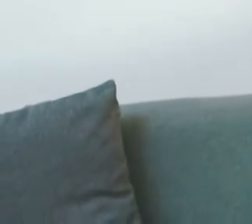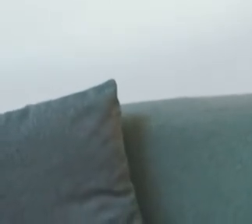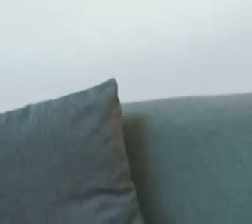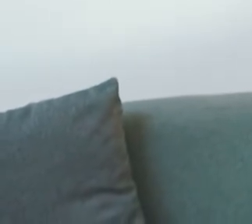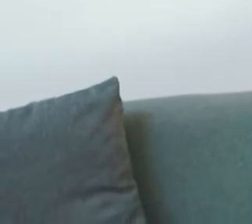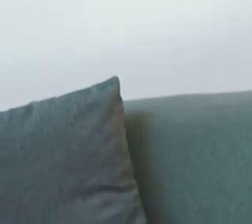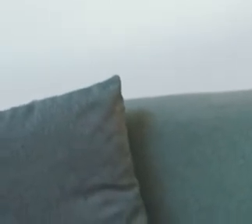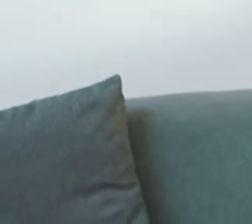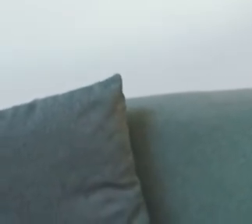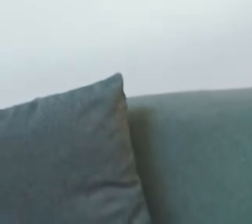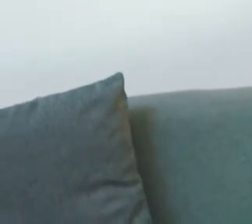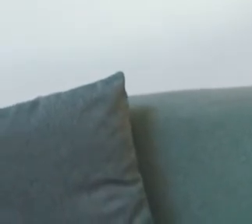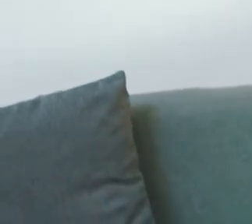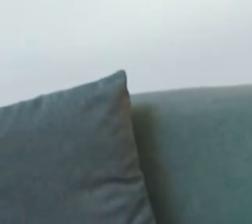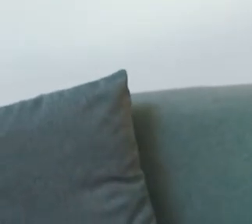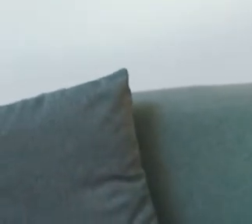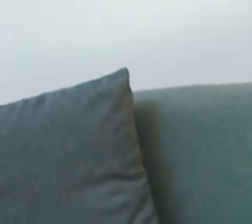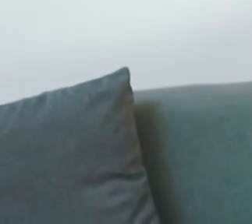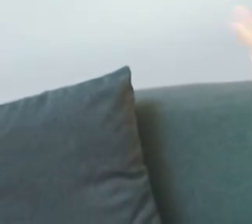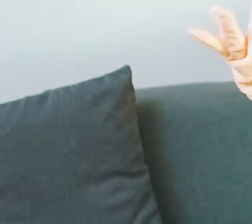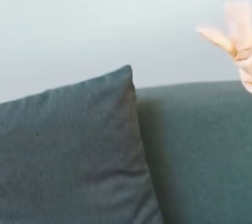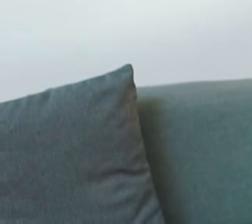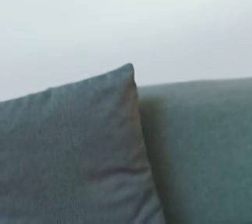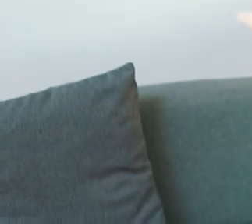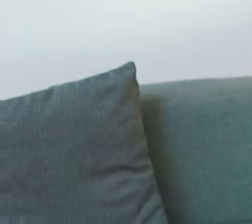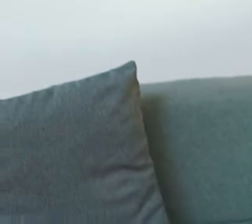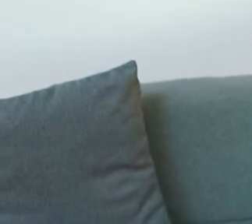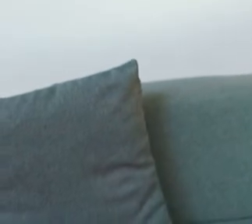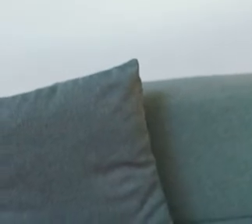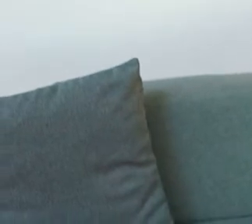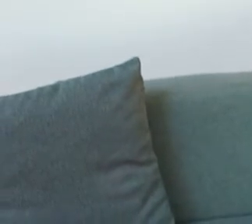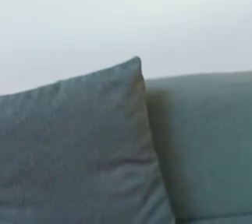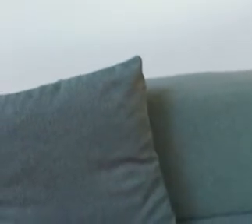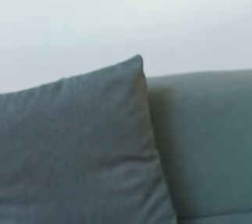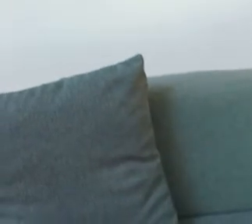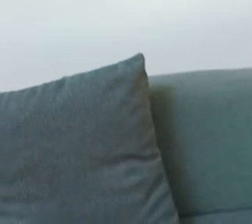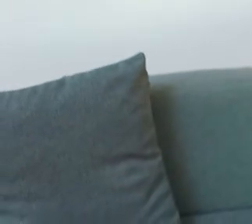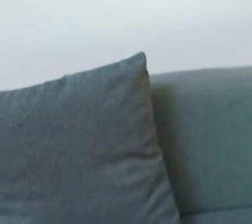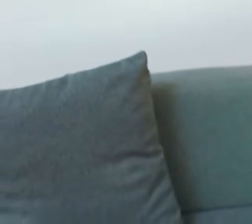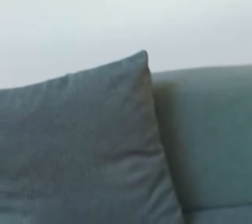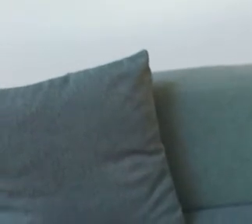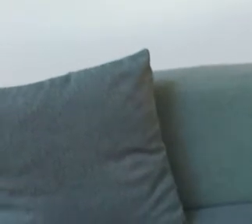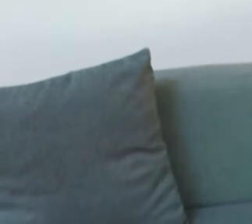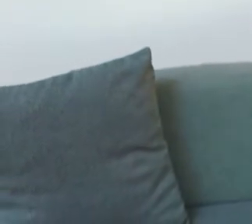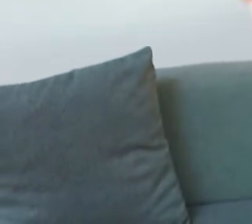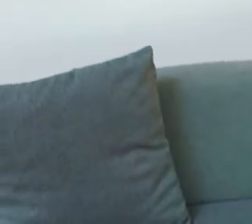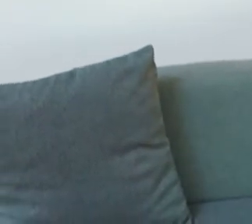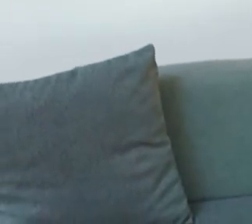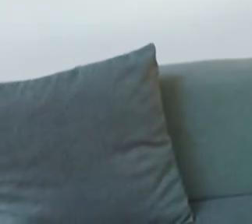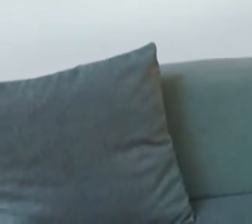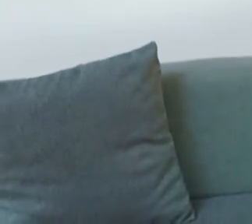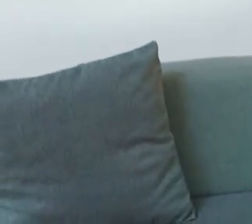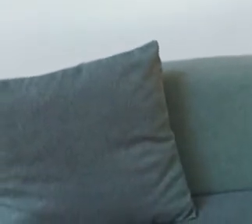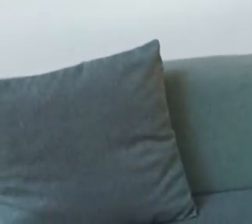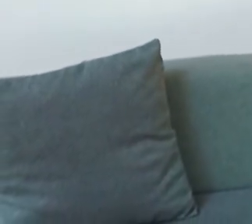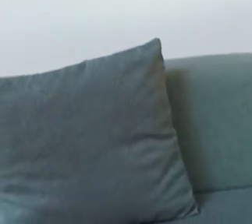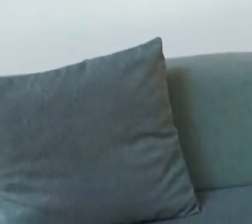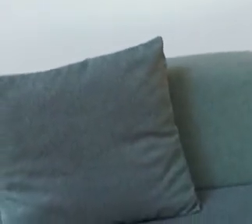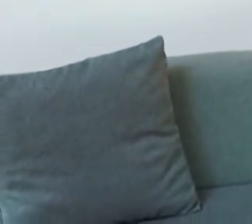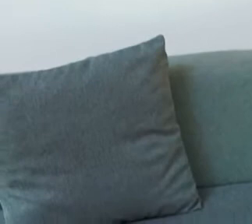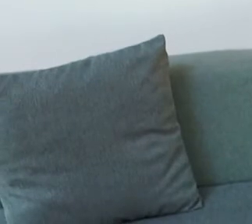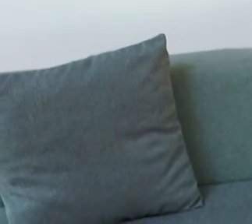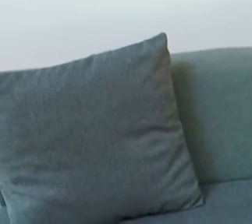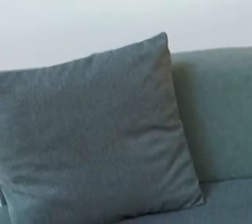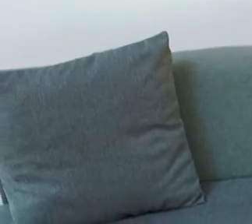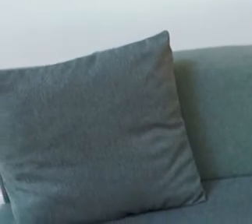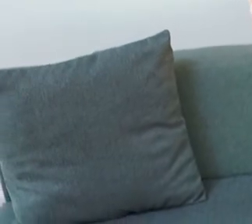nos situations de chaque jour. J'aimerais prier avec vous. Je vous invite à prier, à